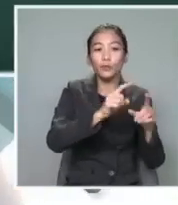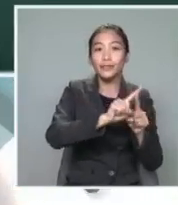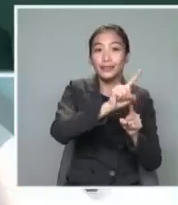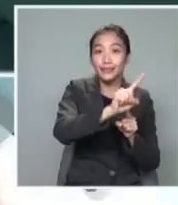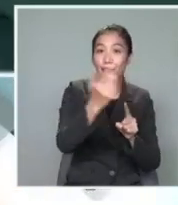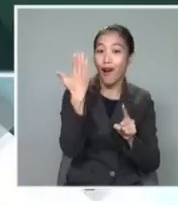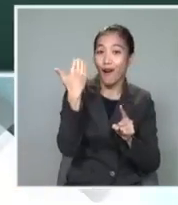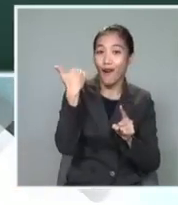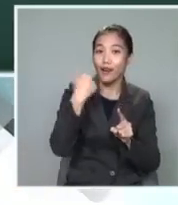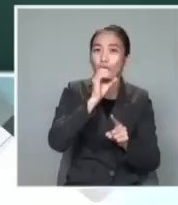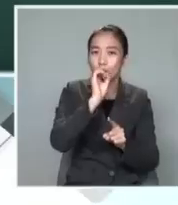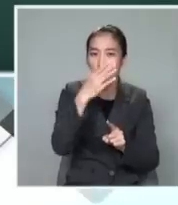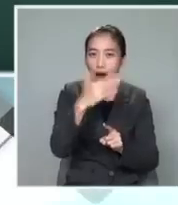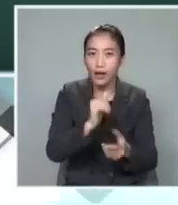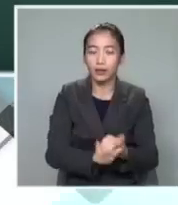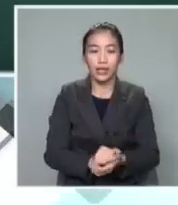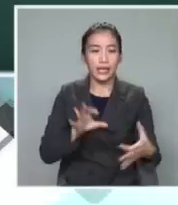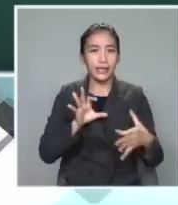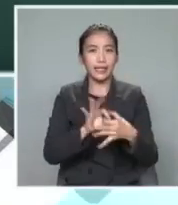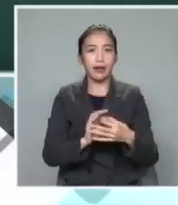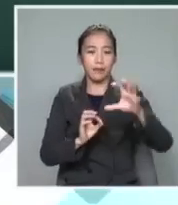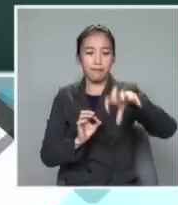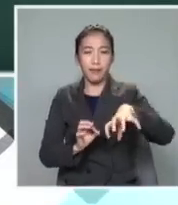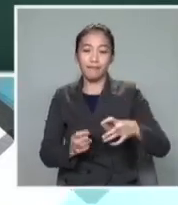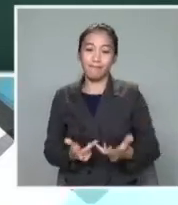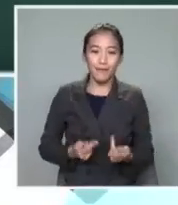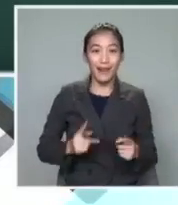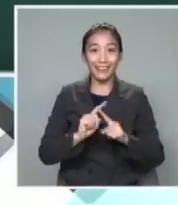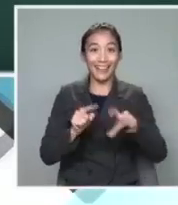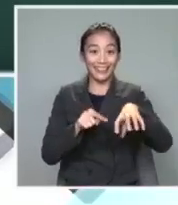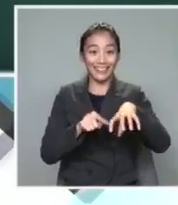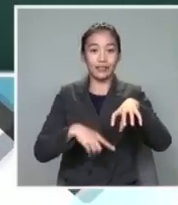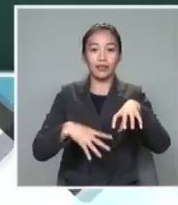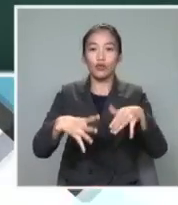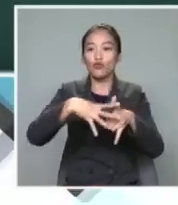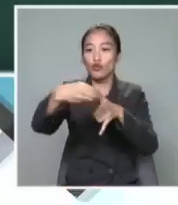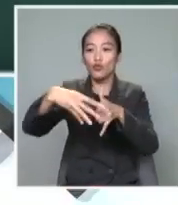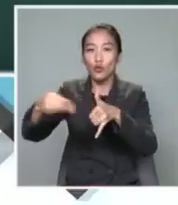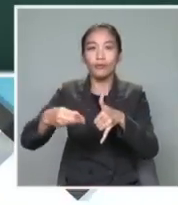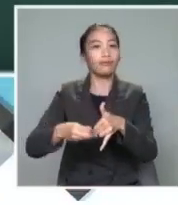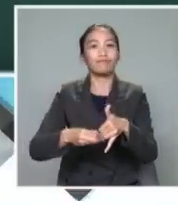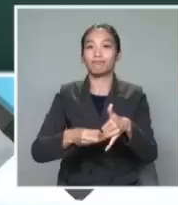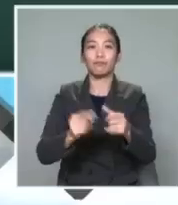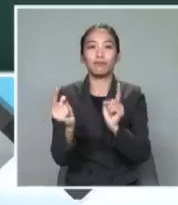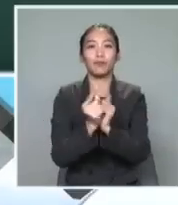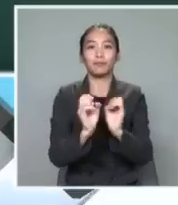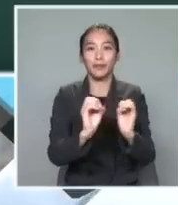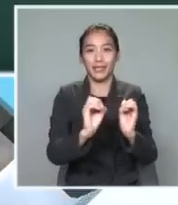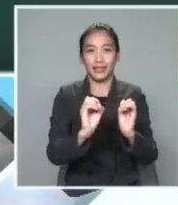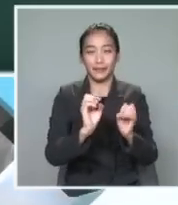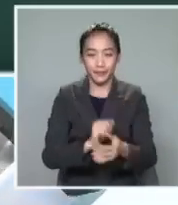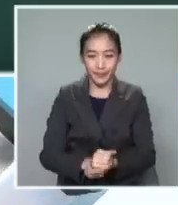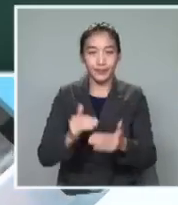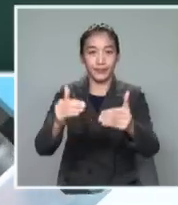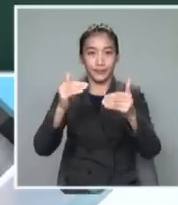ยติดตามกันจากสถานบันเทิงก็ไม่ได้พบแล้วนะครับไม่ได้มีรายงานเพิ่มกลุ่มที่2นะครับผู้ป่วยร